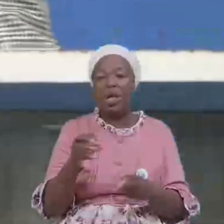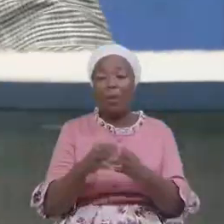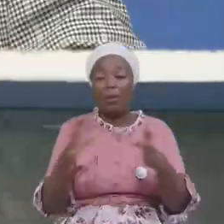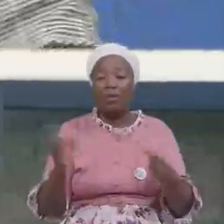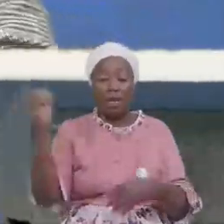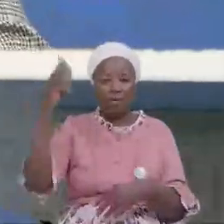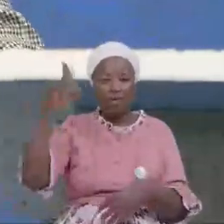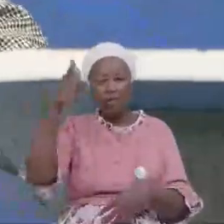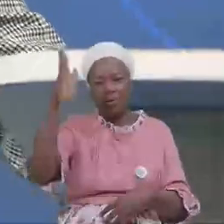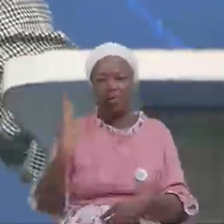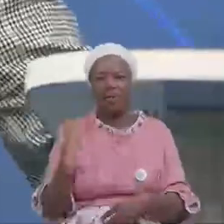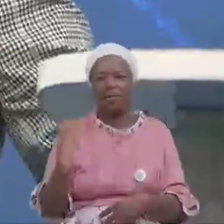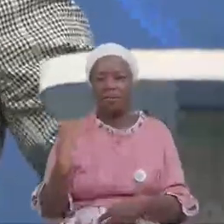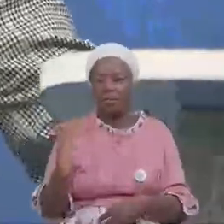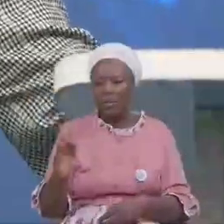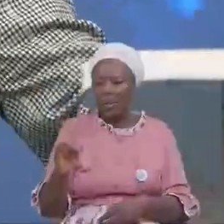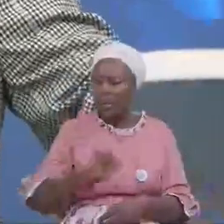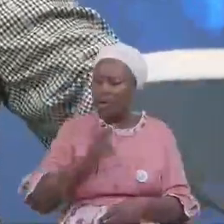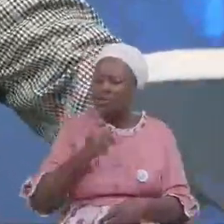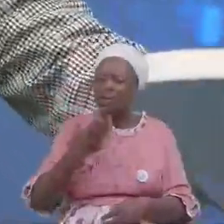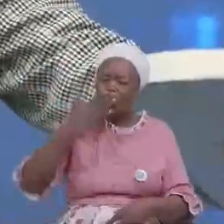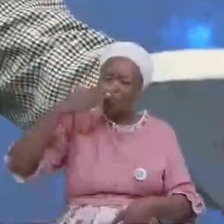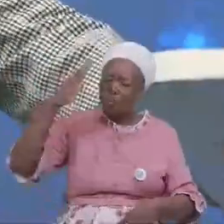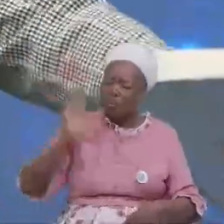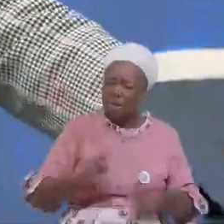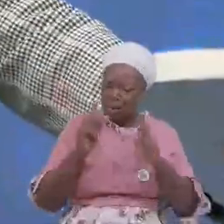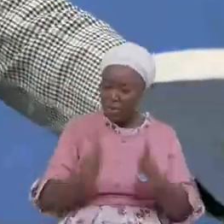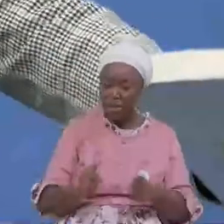violent. Ta langue